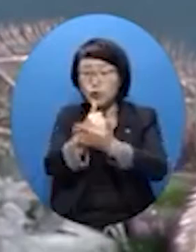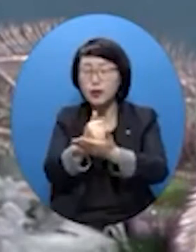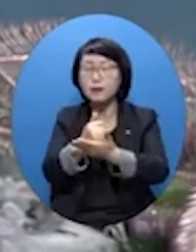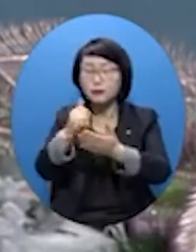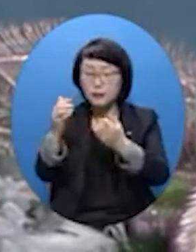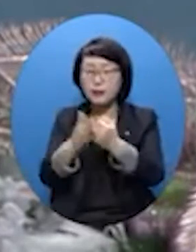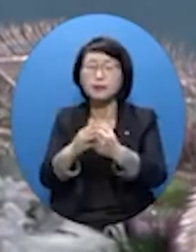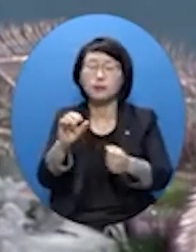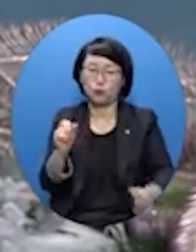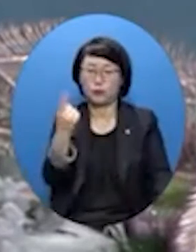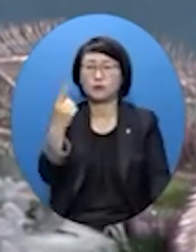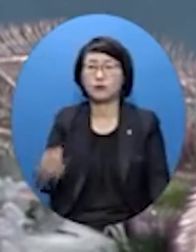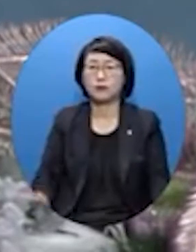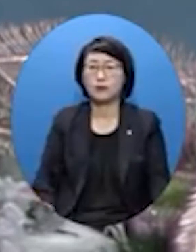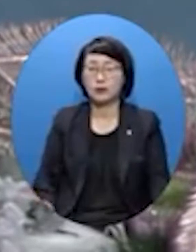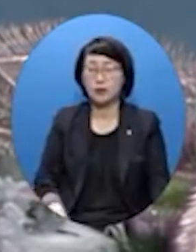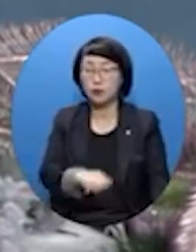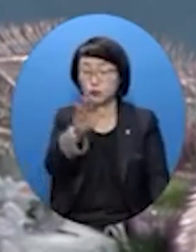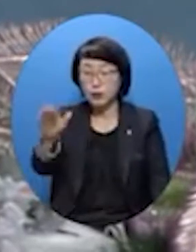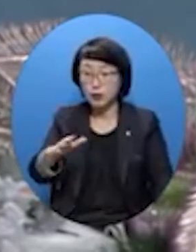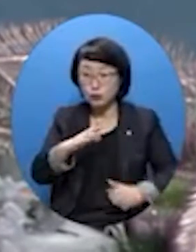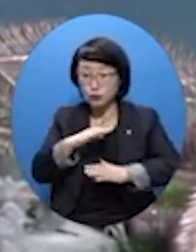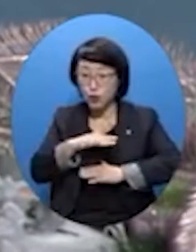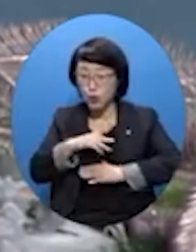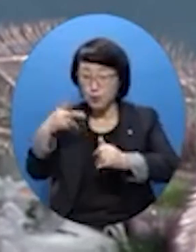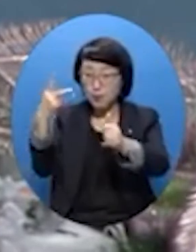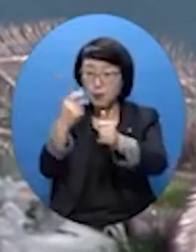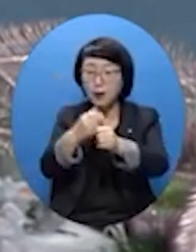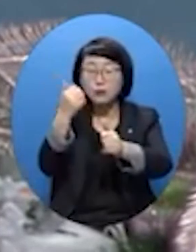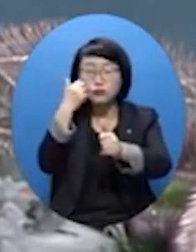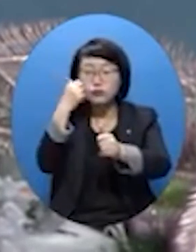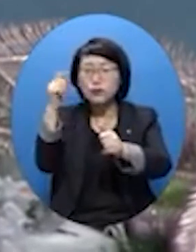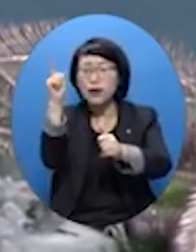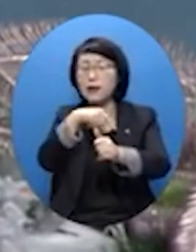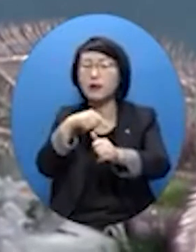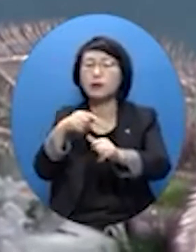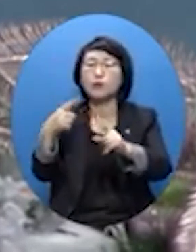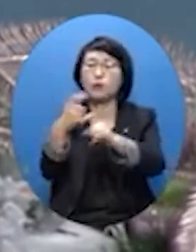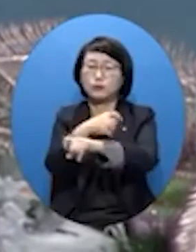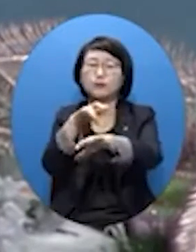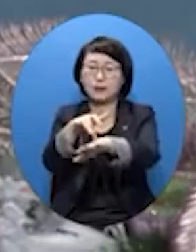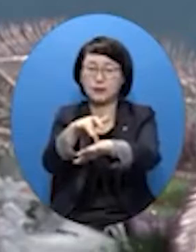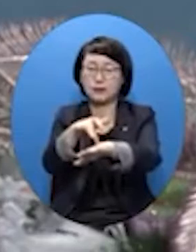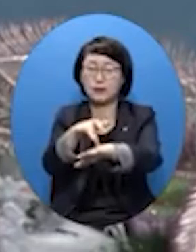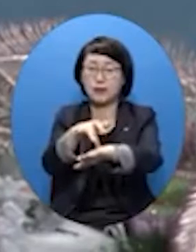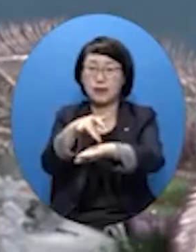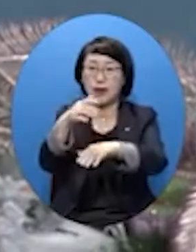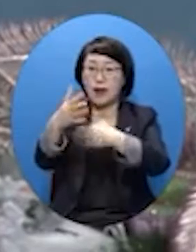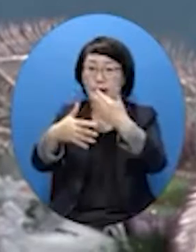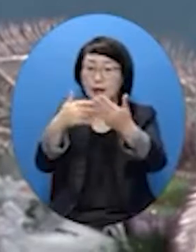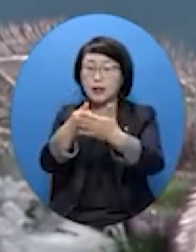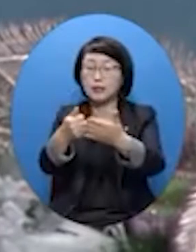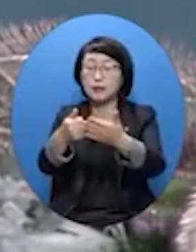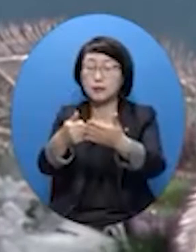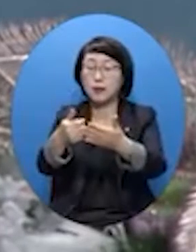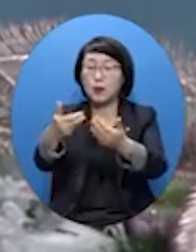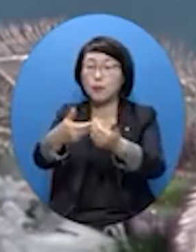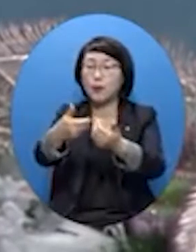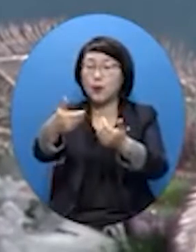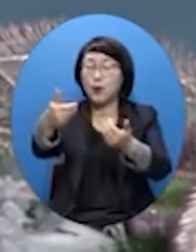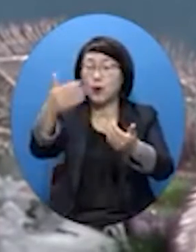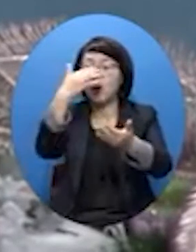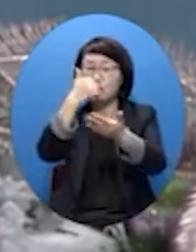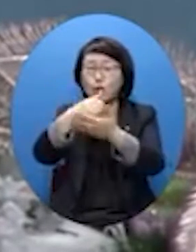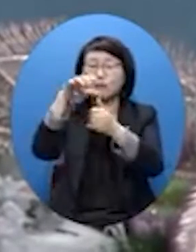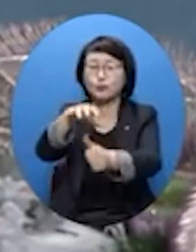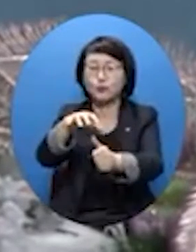것입니다. 우리에게 두려움을 집어넣는 것은 악한 원수마귀가 하나님으로부터 멀어지고 죄 가운데 머물러